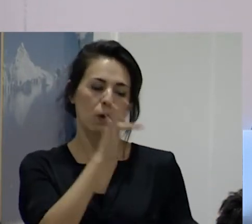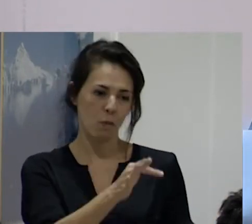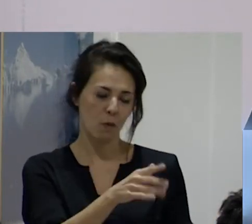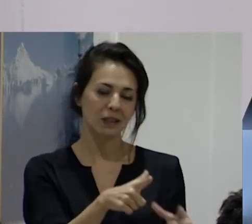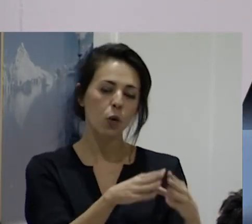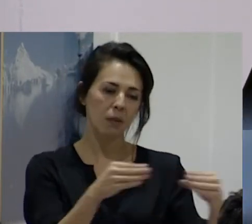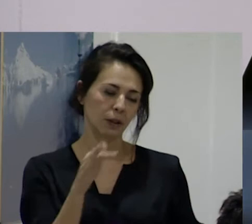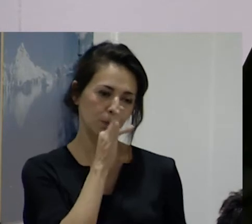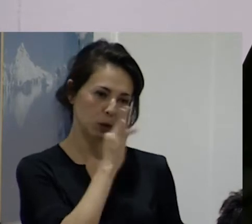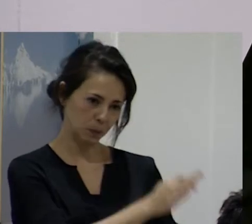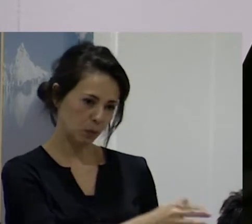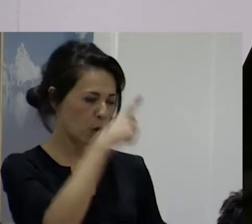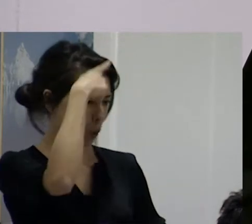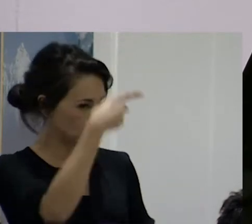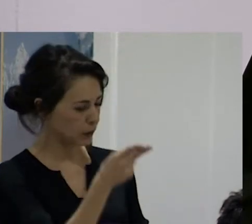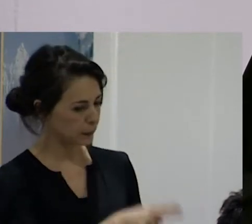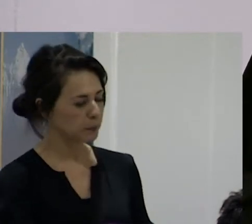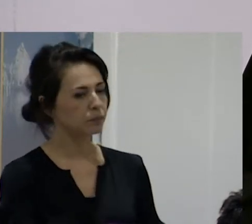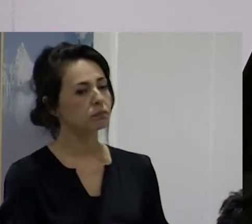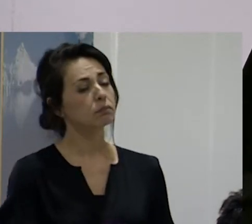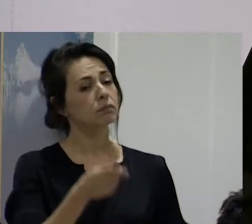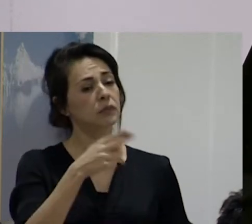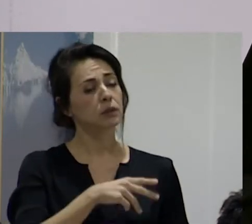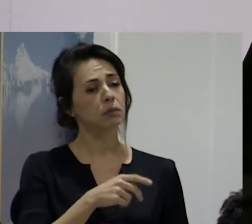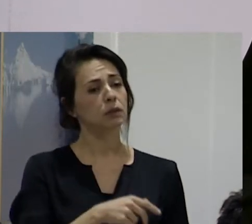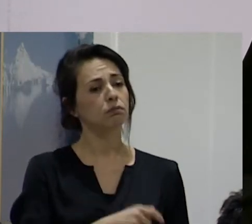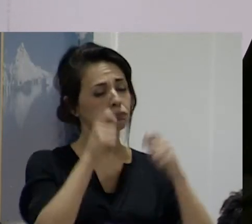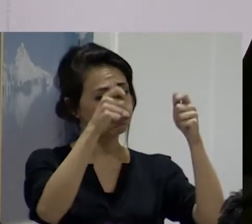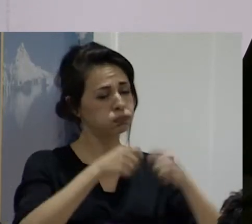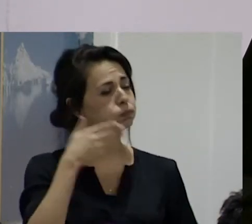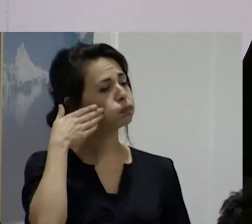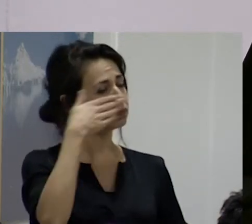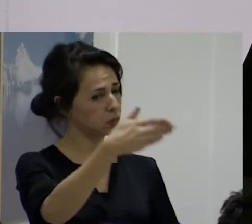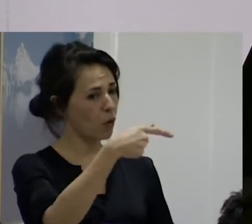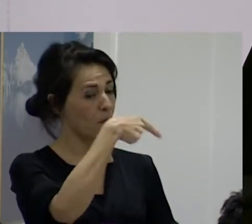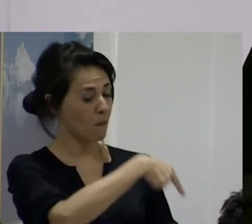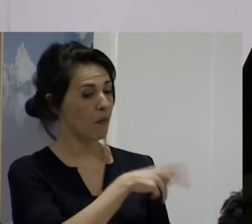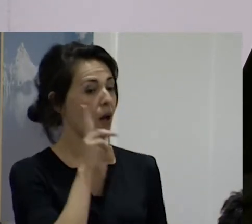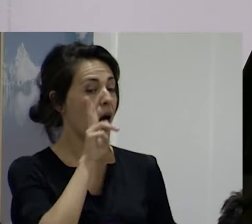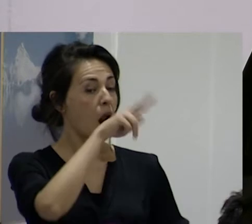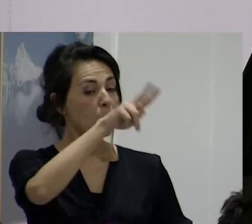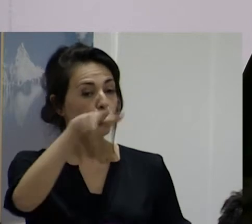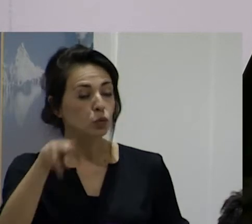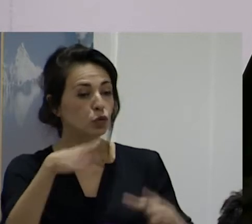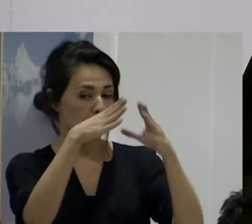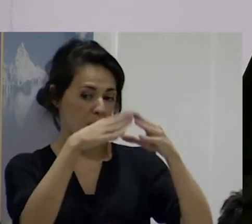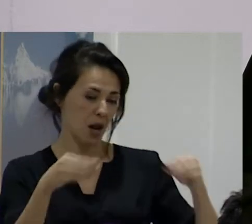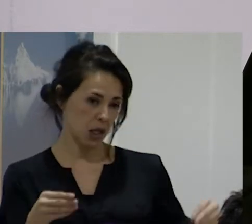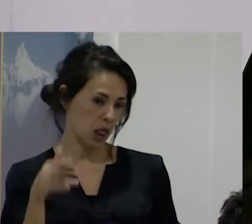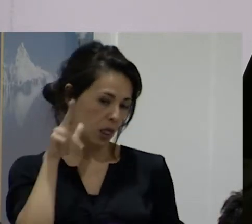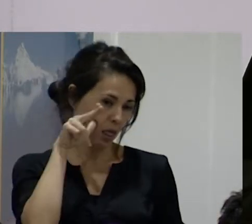en la cultura. Atorgar el doctorat honoris causa al doctor Llorenç al Museu de la Universitat d'Alacant, al